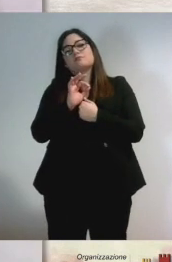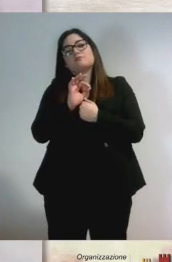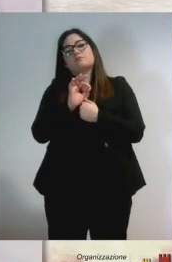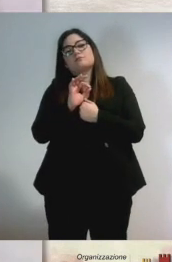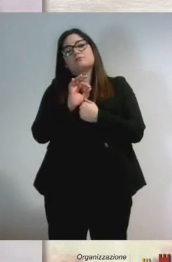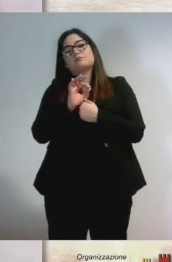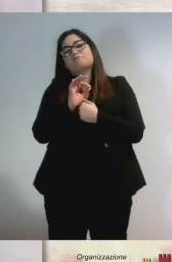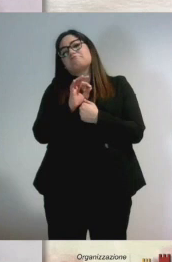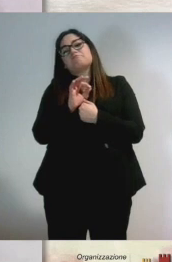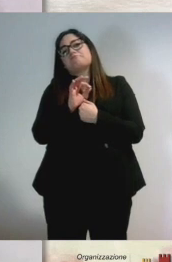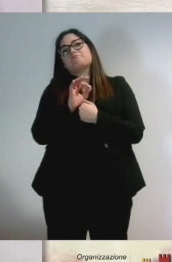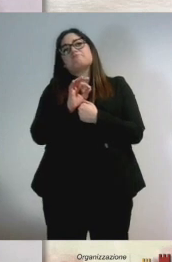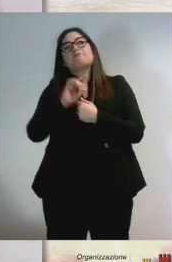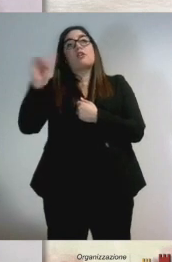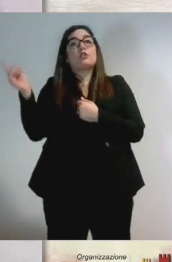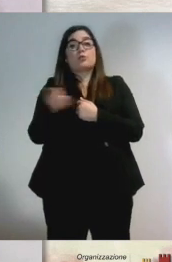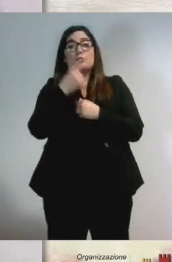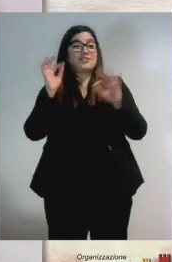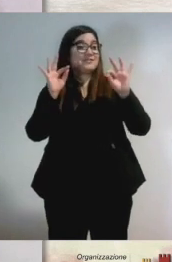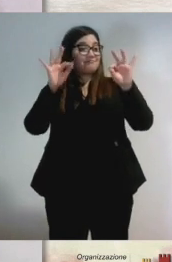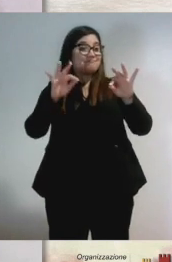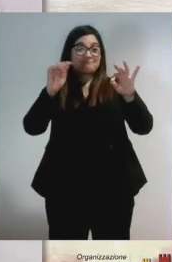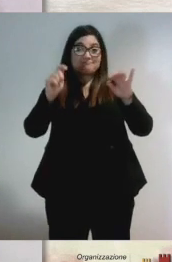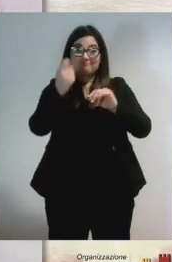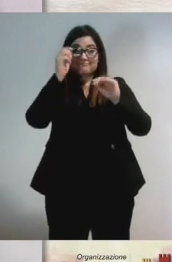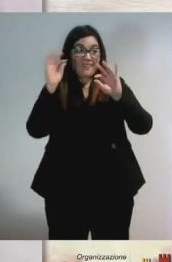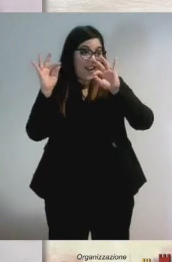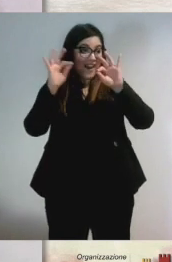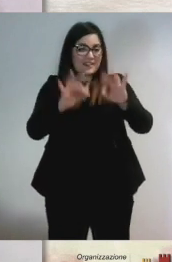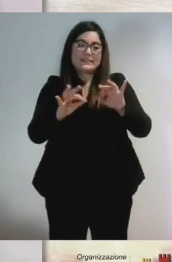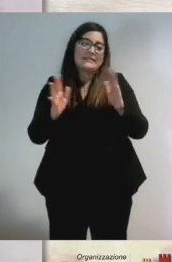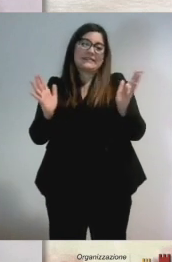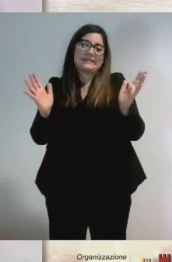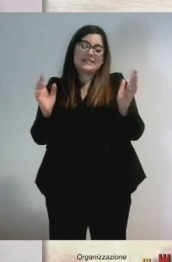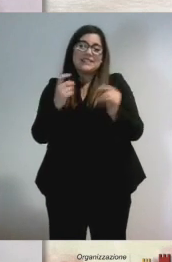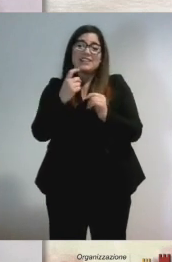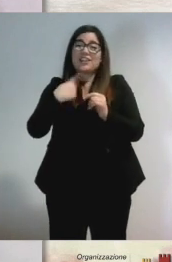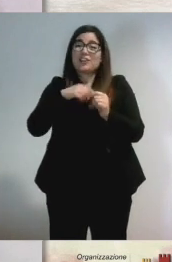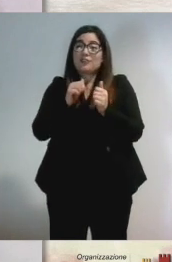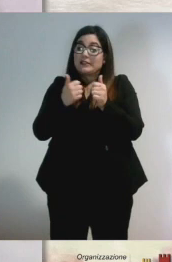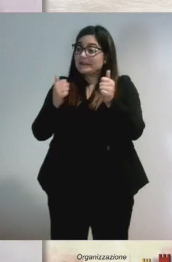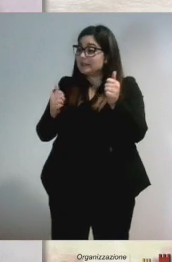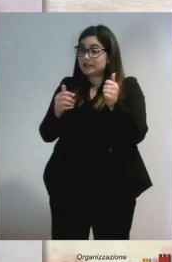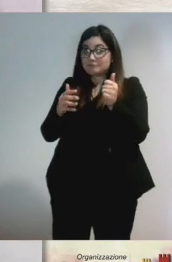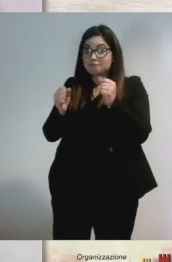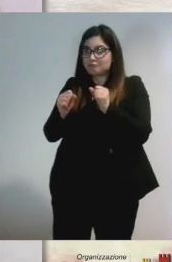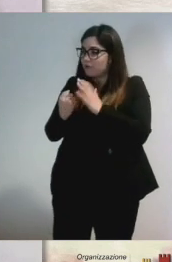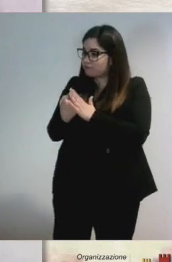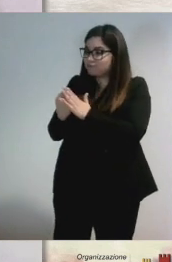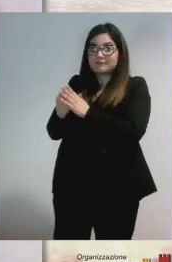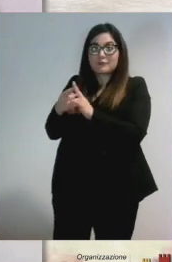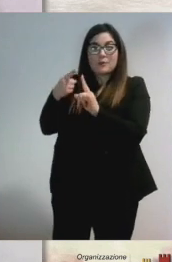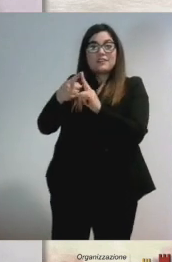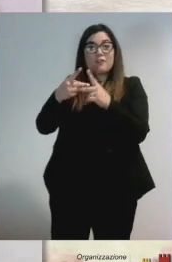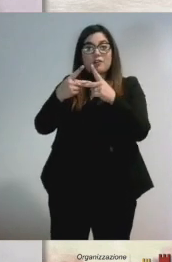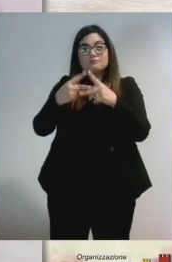riuscire a portare tutti al traguardo l'intento nostro di tendere la mano chi sta più indietro per accompagnarlo al traguardo la paura